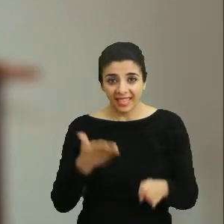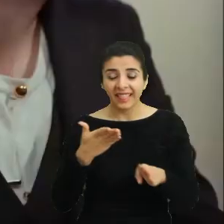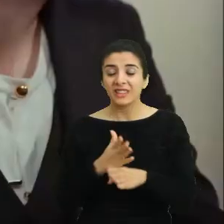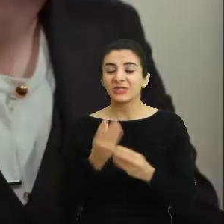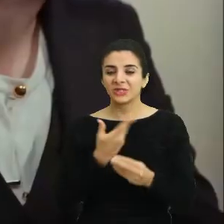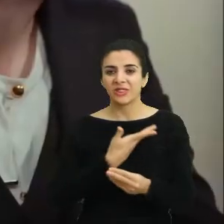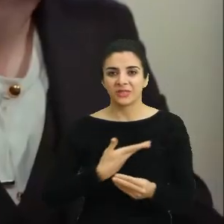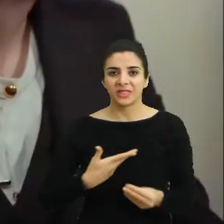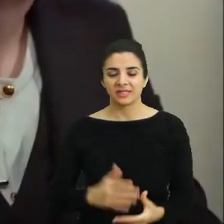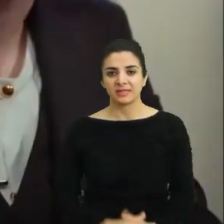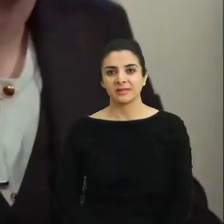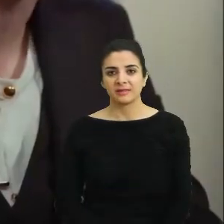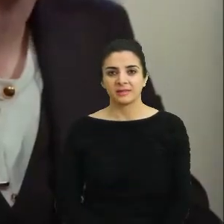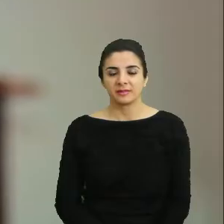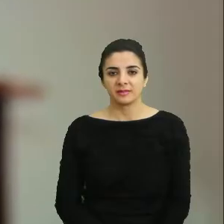Gerçekten de.